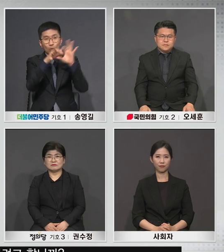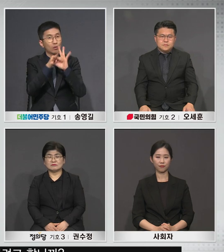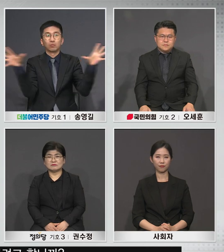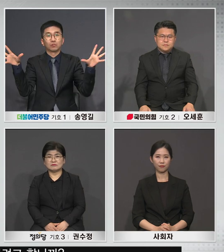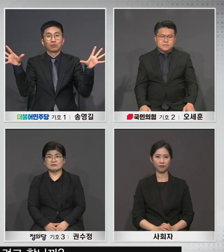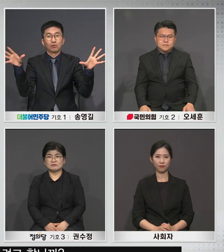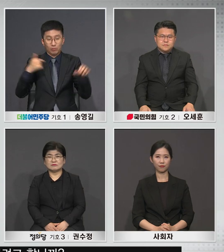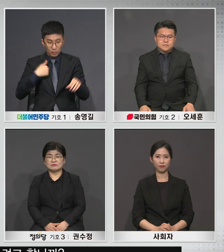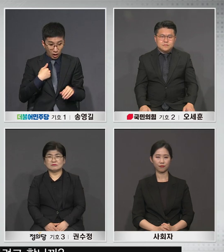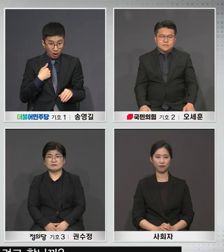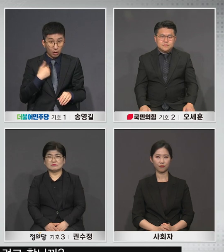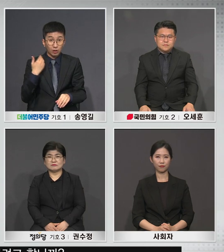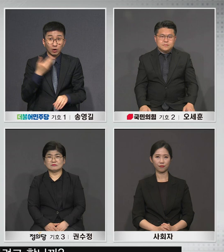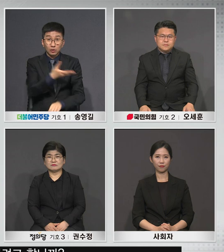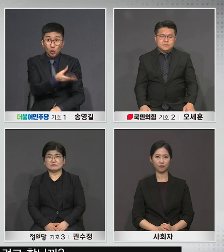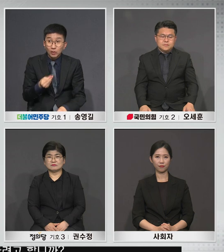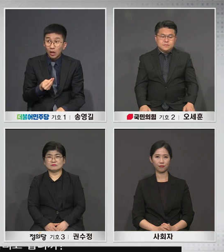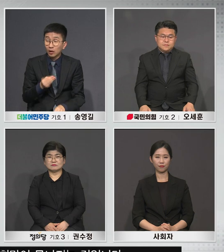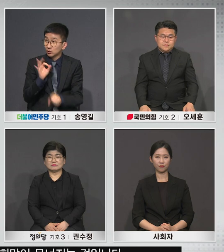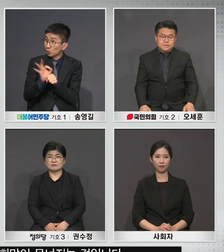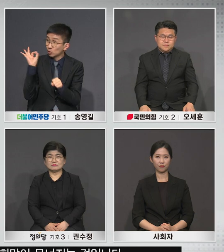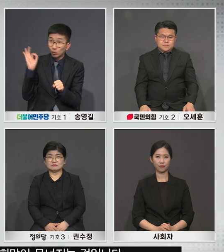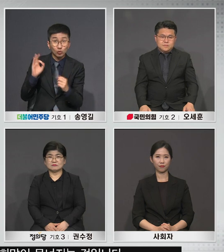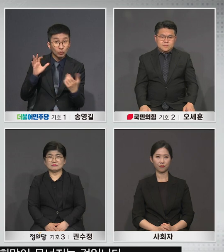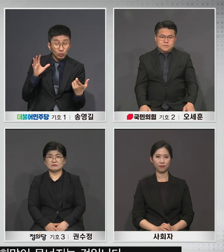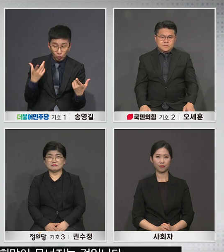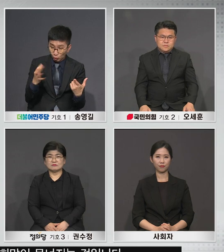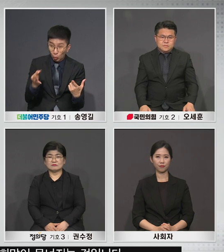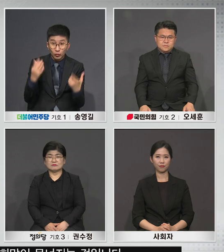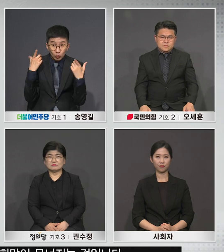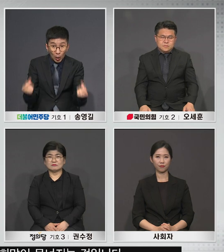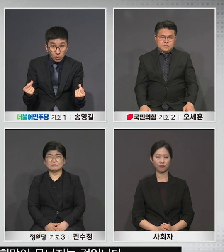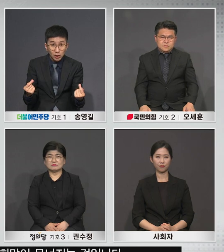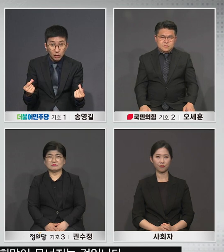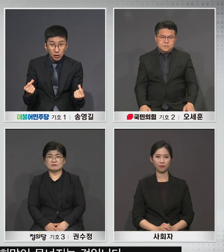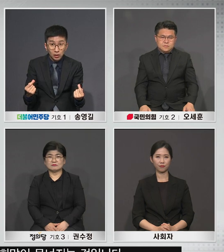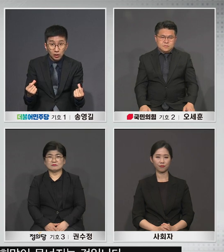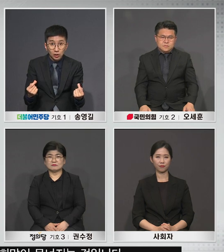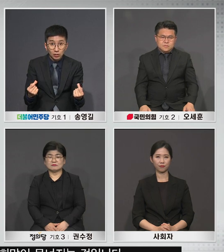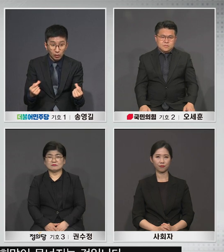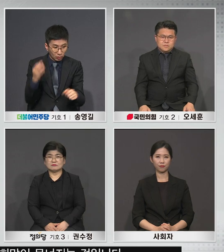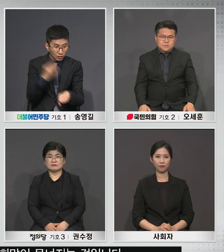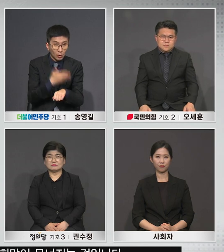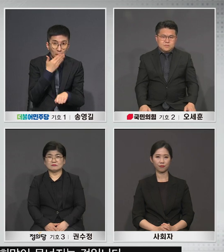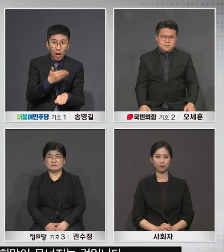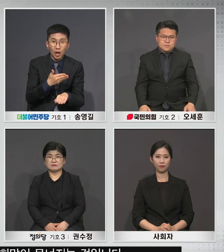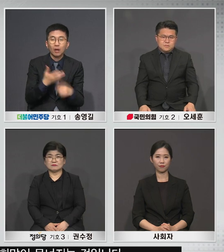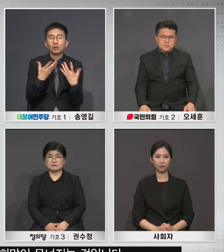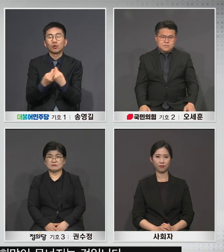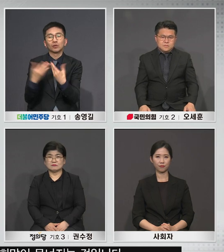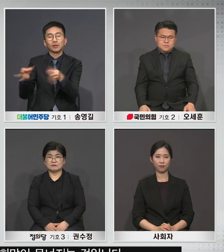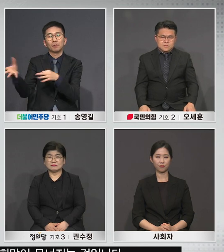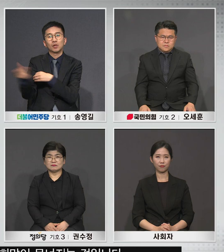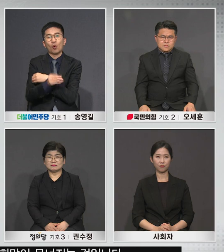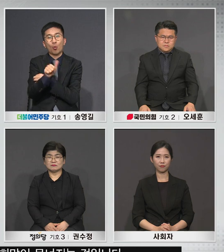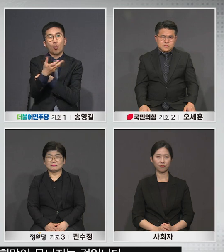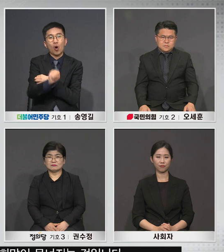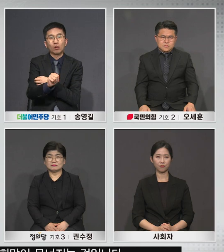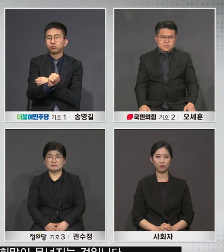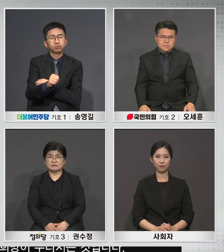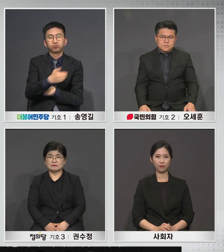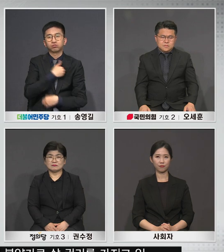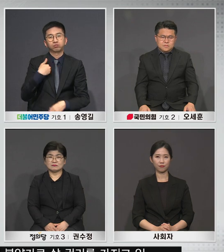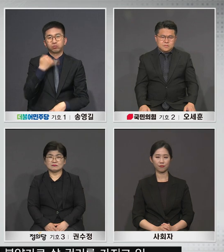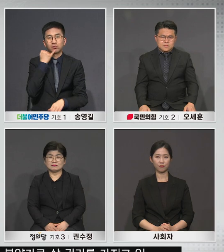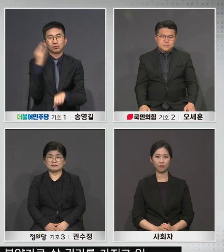이게 지금 5억짜리가 10년 뒤에 10억이 됐으면 LTV50이라도 5억을 빌려서 살 수가 있는 것입니다. 10년 동안의 자금